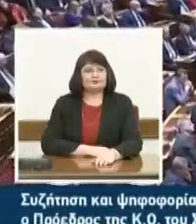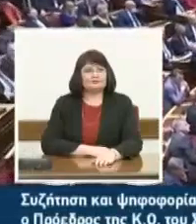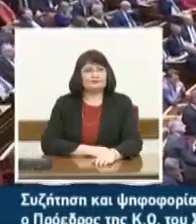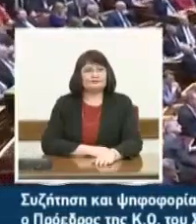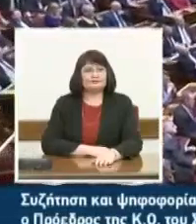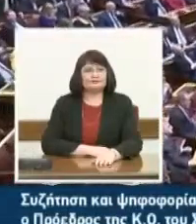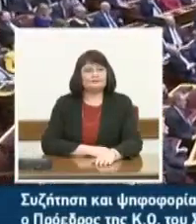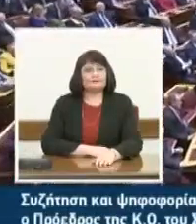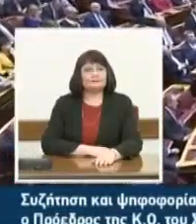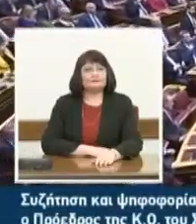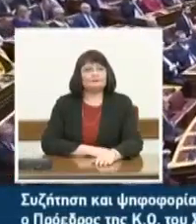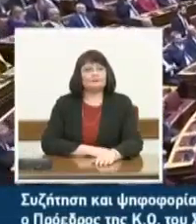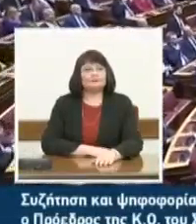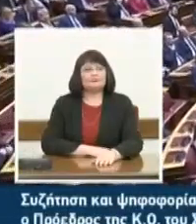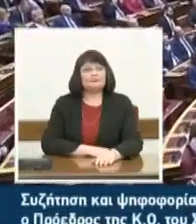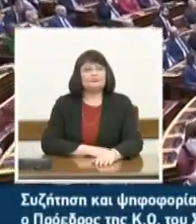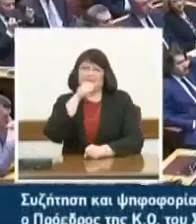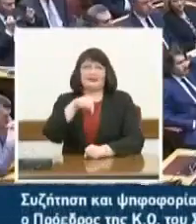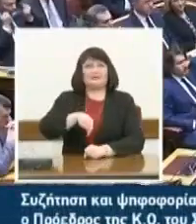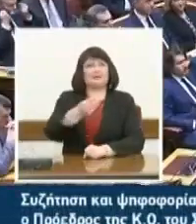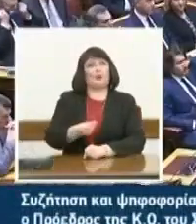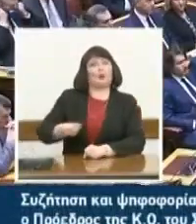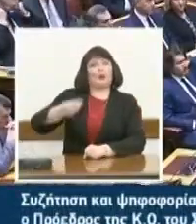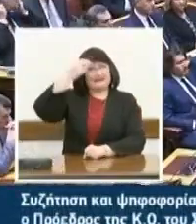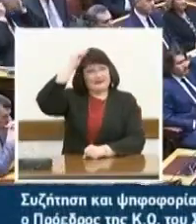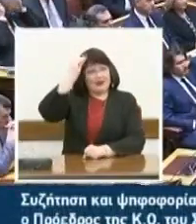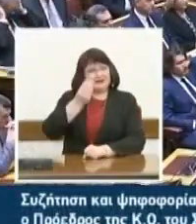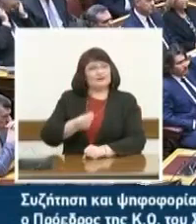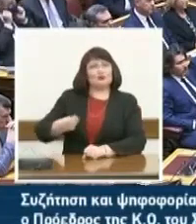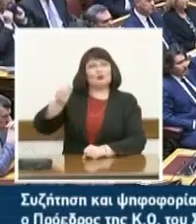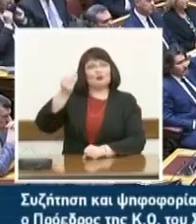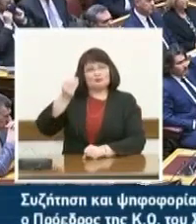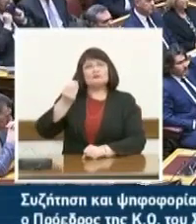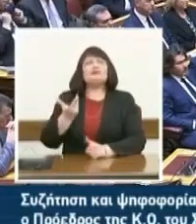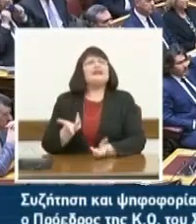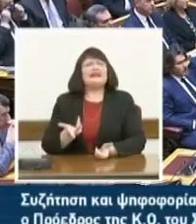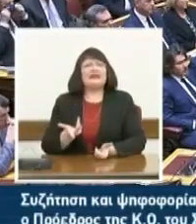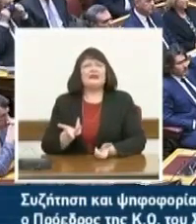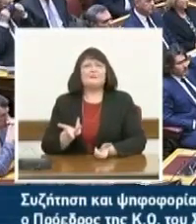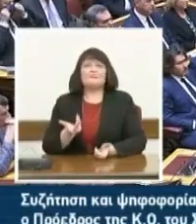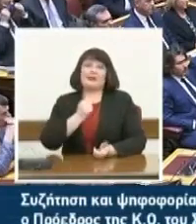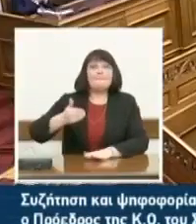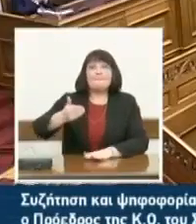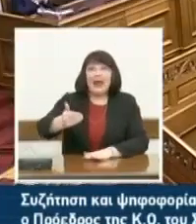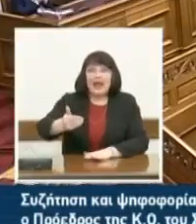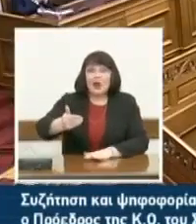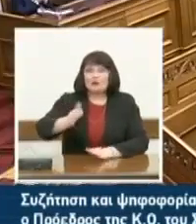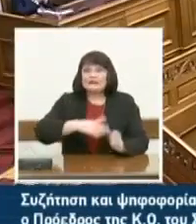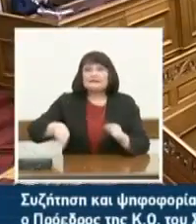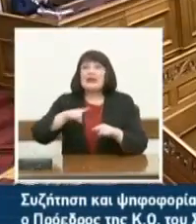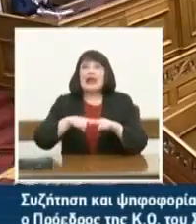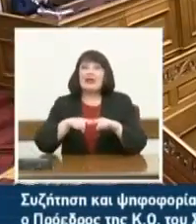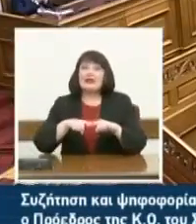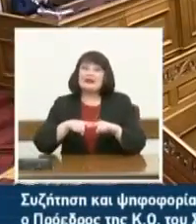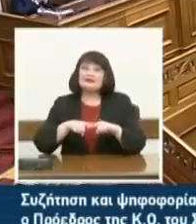ότι είναι ένα τεράστιο λάθος. Προφανώς μία κυβέρνηση ειδικού σκοπού έχει υπάρξει και την έχει δημιουργήσει ο πατέρας του κυρίου Μητσοτάκη όταν προσπάθησε να βάλει τον Ανδρέα Παπανδρέου